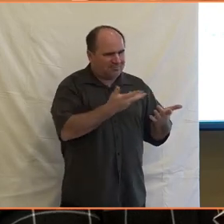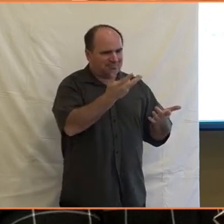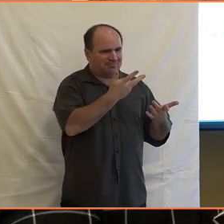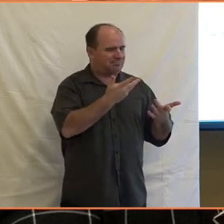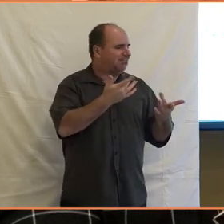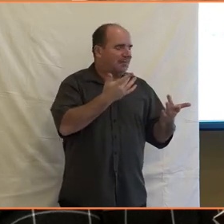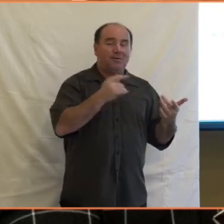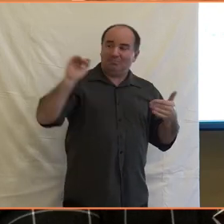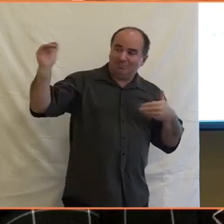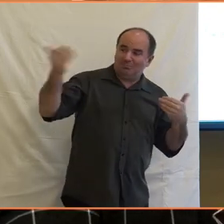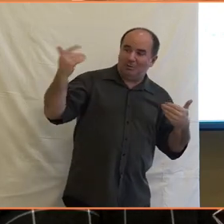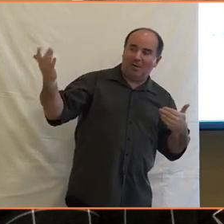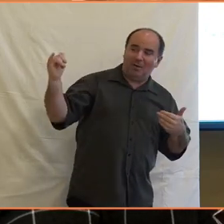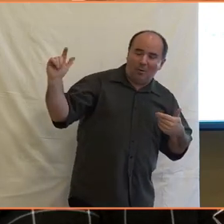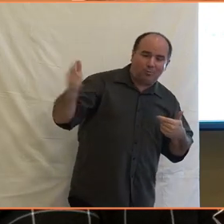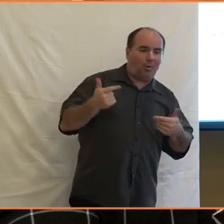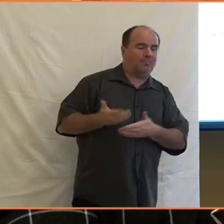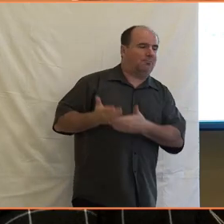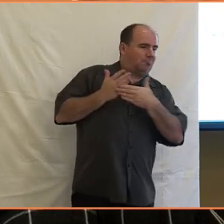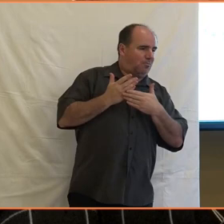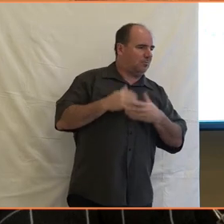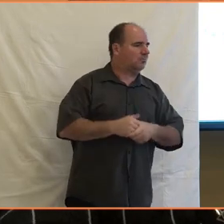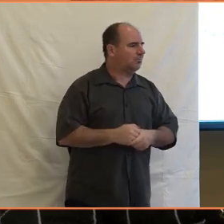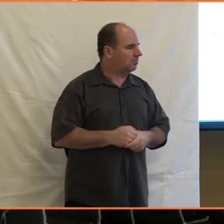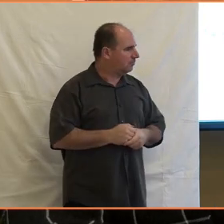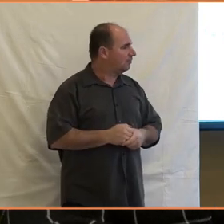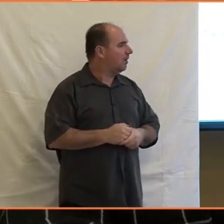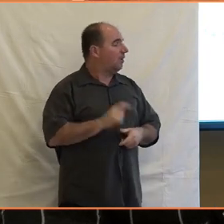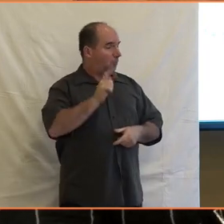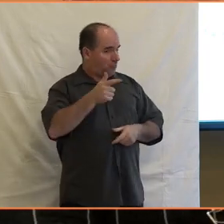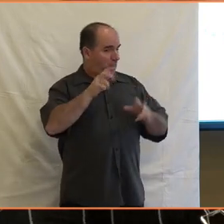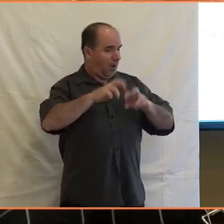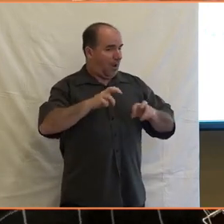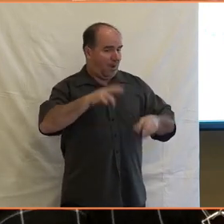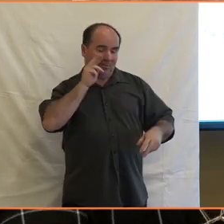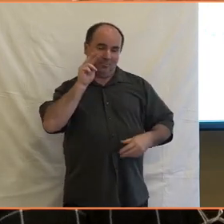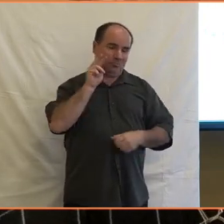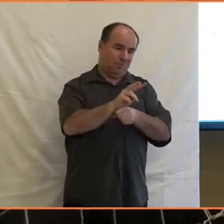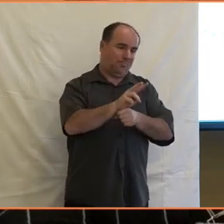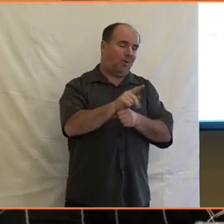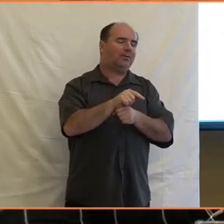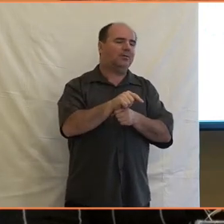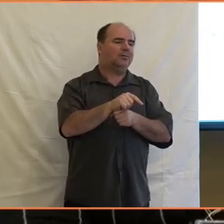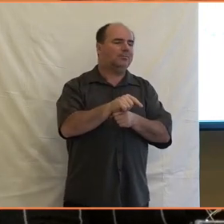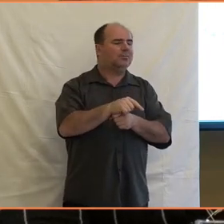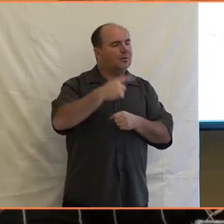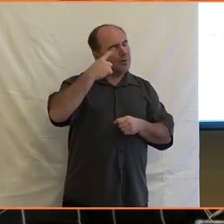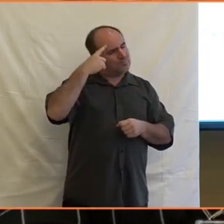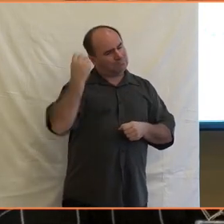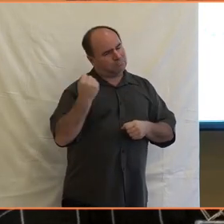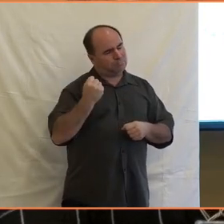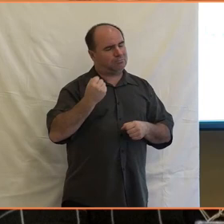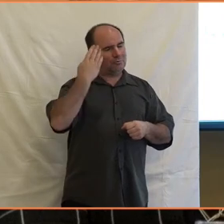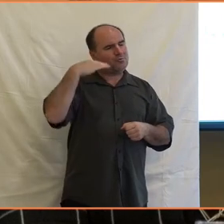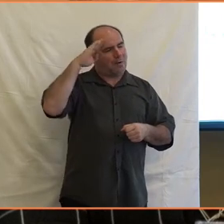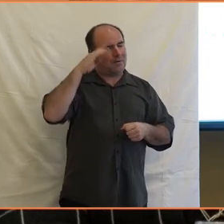někoho dalšího. Tady se dostáváme vlastně k druhé té analytické rovině a to jsou dovednosti. A těch dovedností nebo